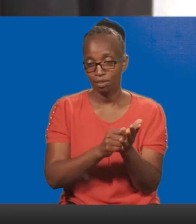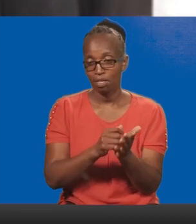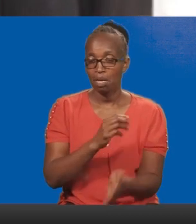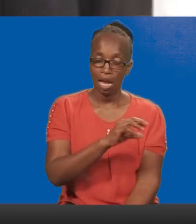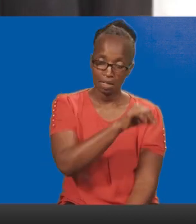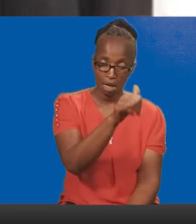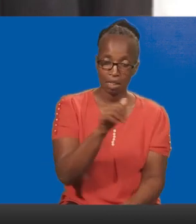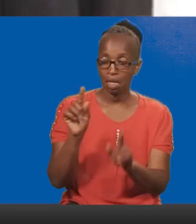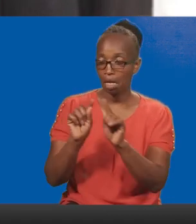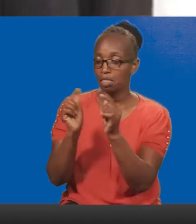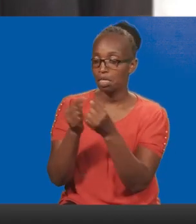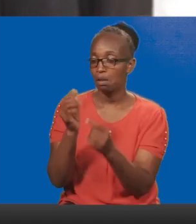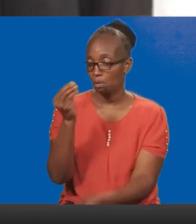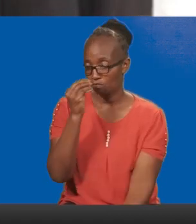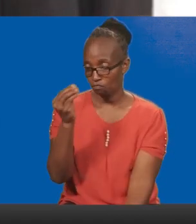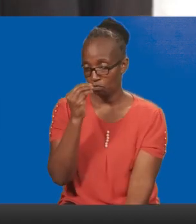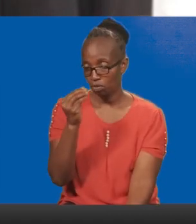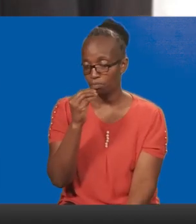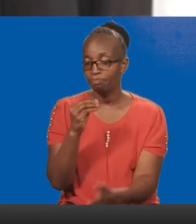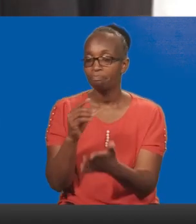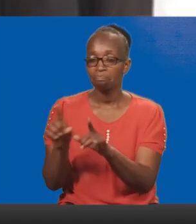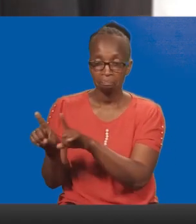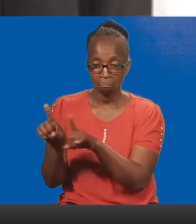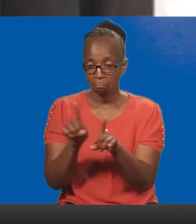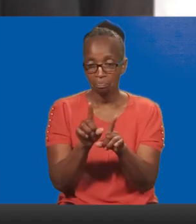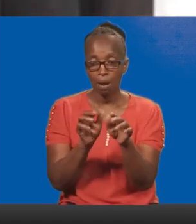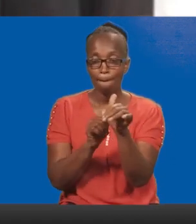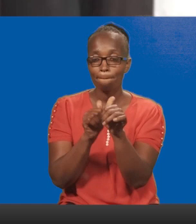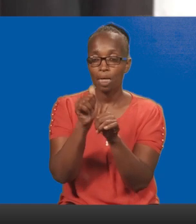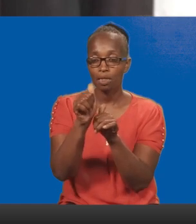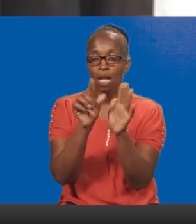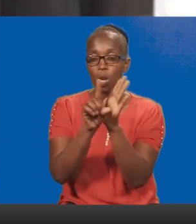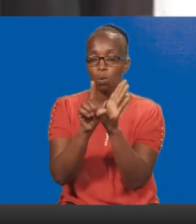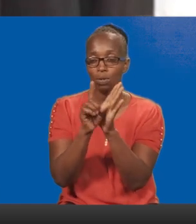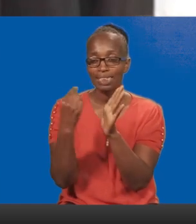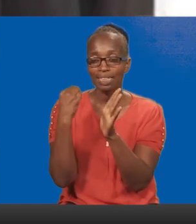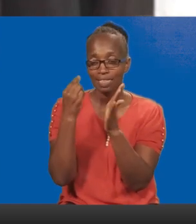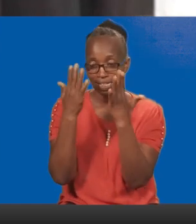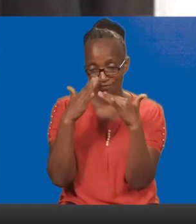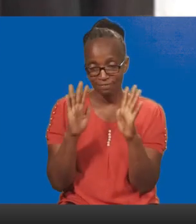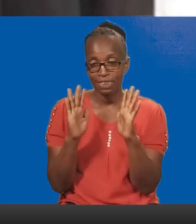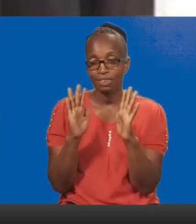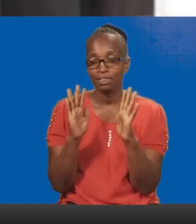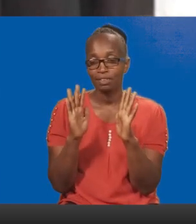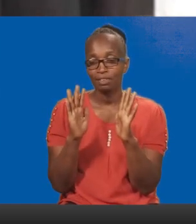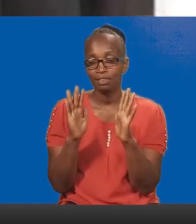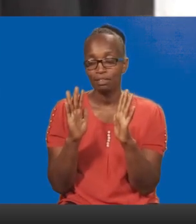mah na chakula zing pia tsha